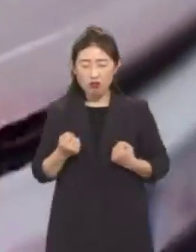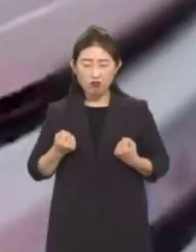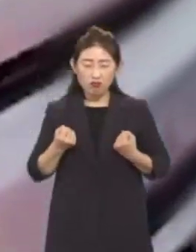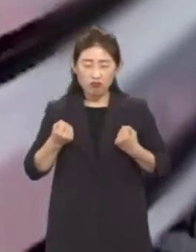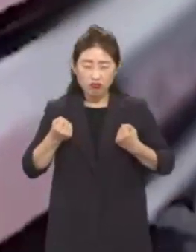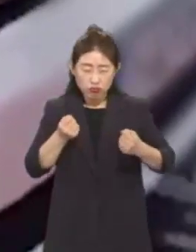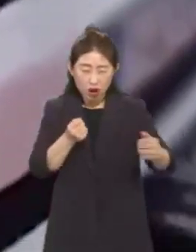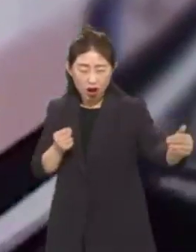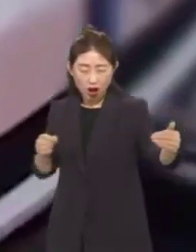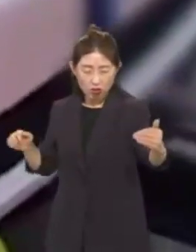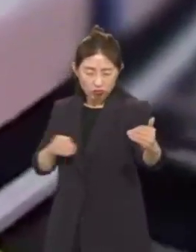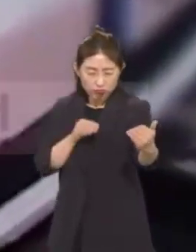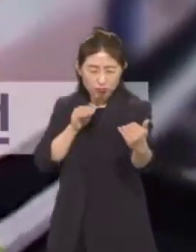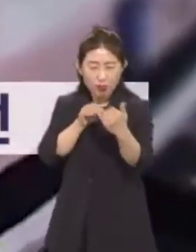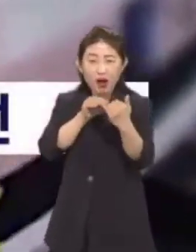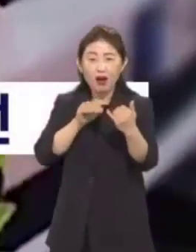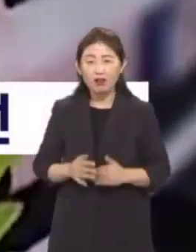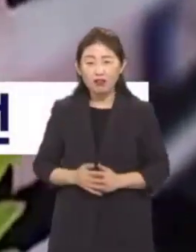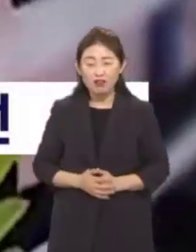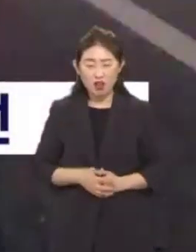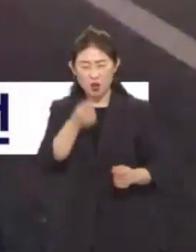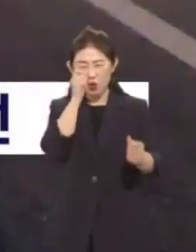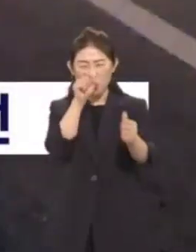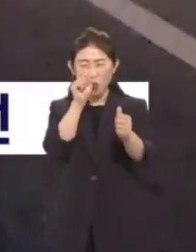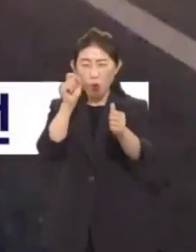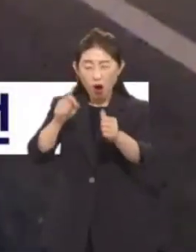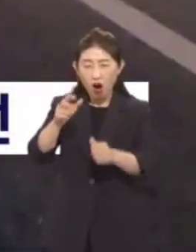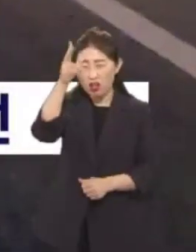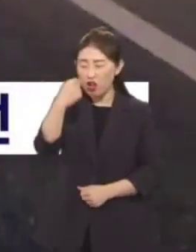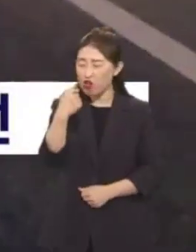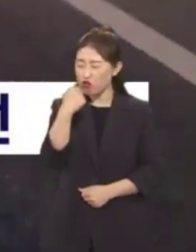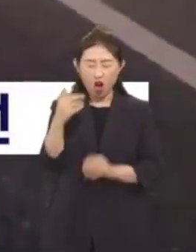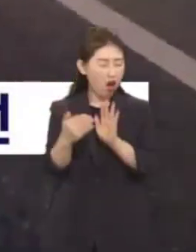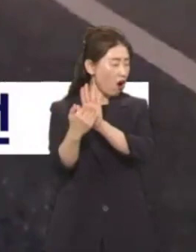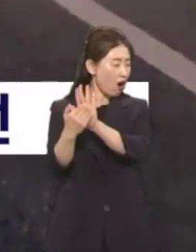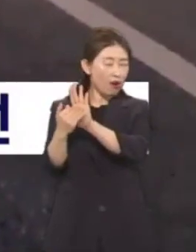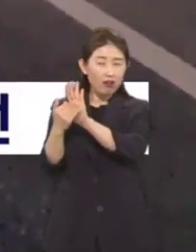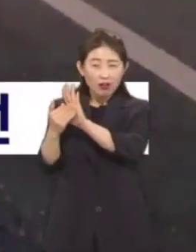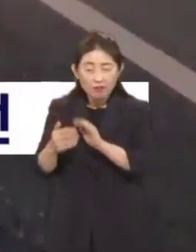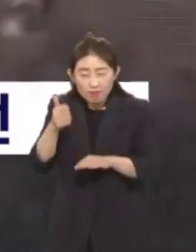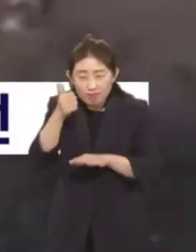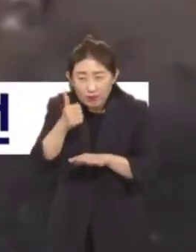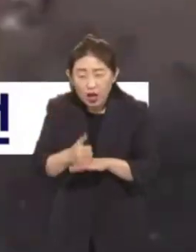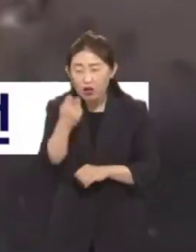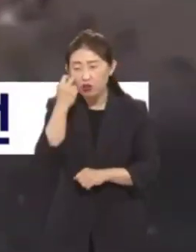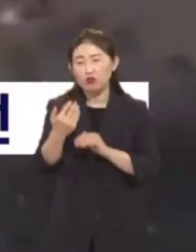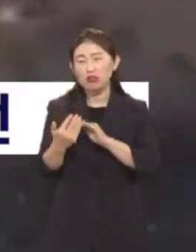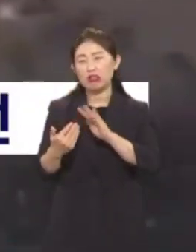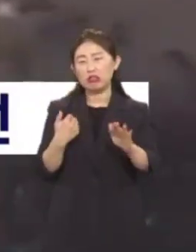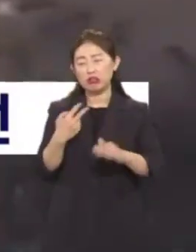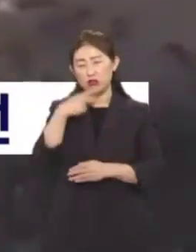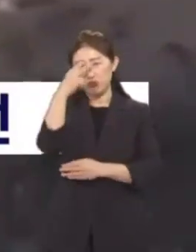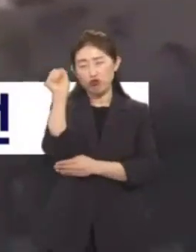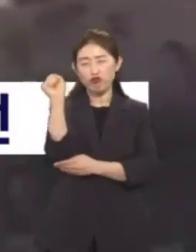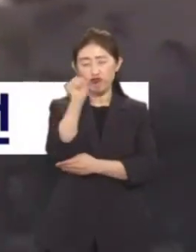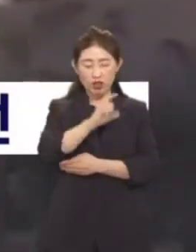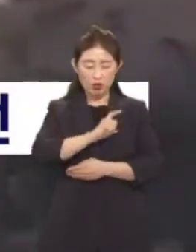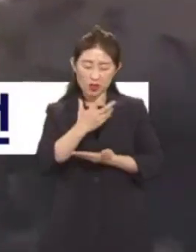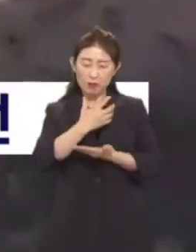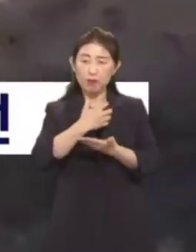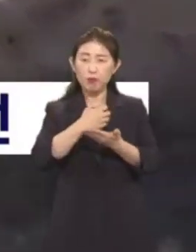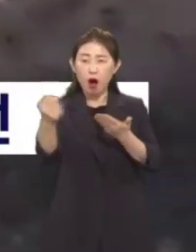마주오던 차량을 들이받았습니다. 욕설까지 하며 경찰 음주 측정을 거부했는데 알고 보니 두 달 전 음주운전으로 면허가